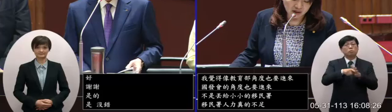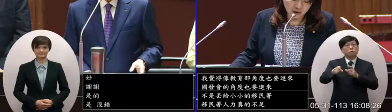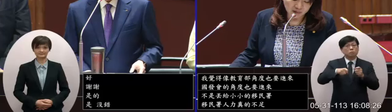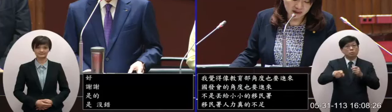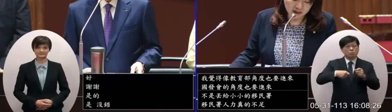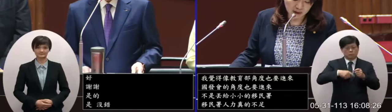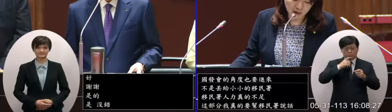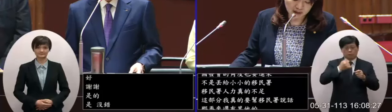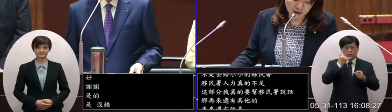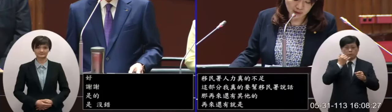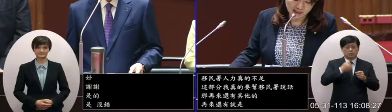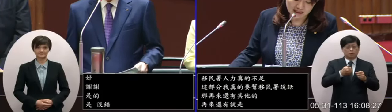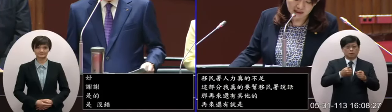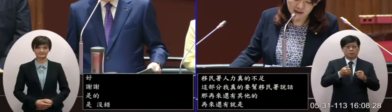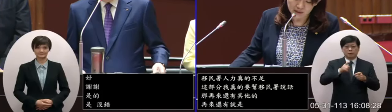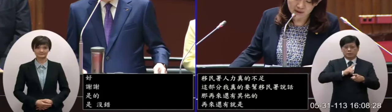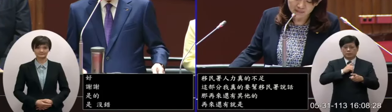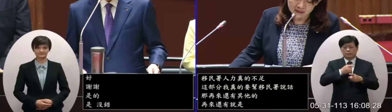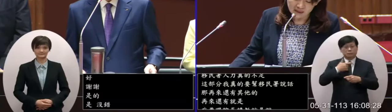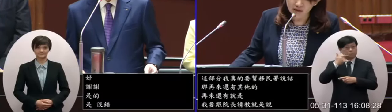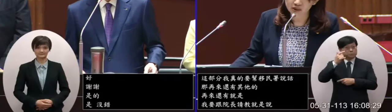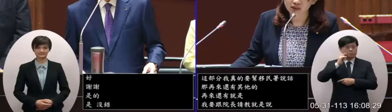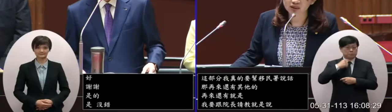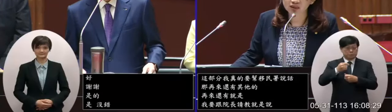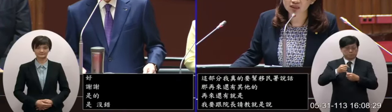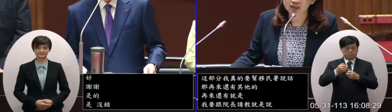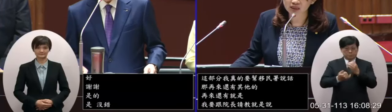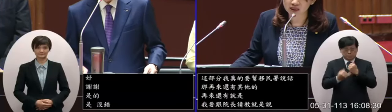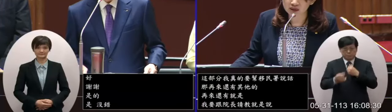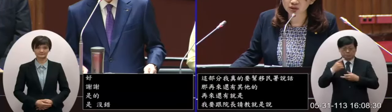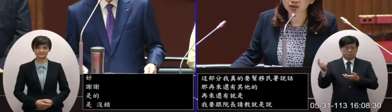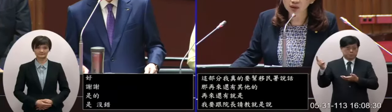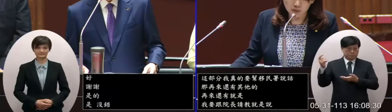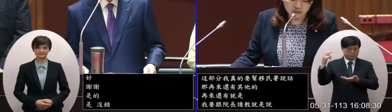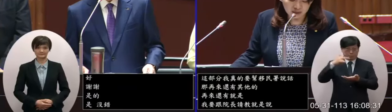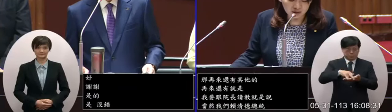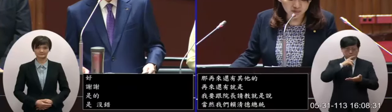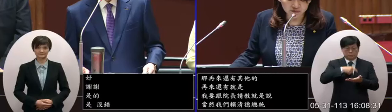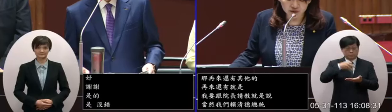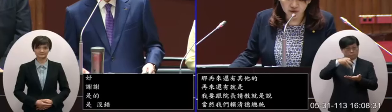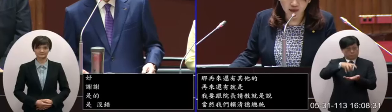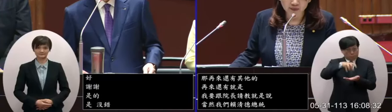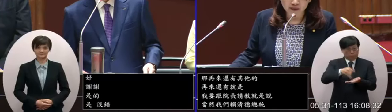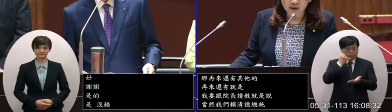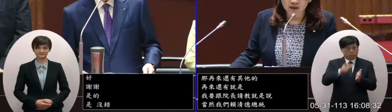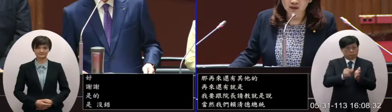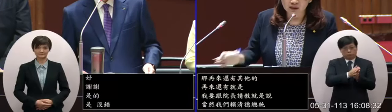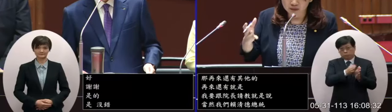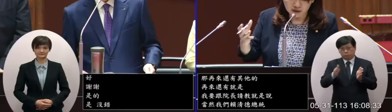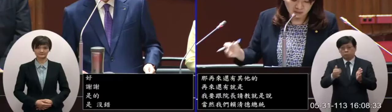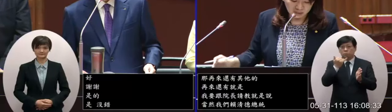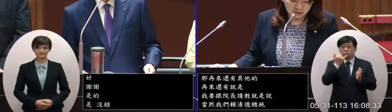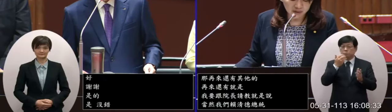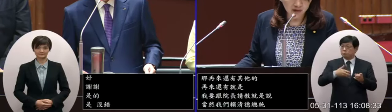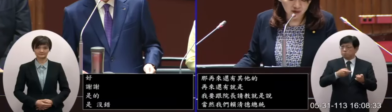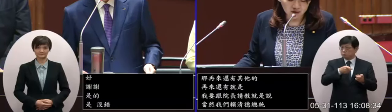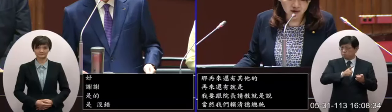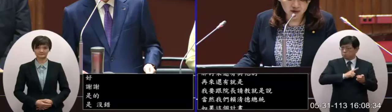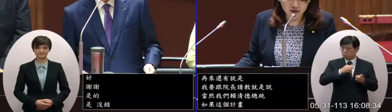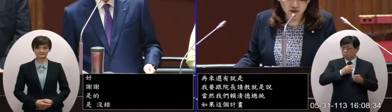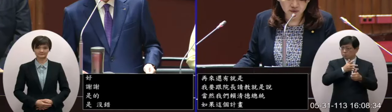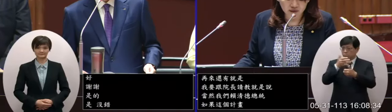延长新住民直系尊亲属探亲停留效期的这个签证。我不晓得这部分的话两位有没有